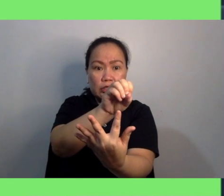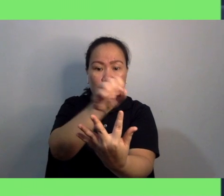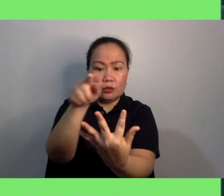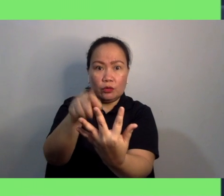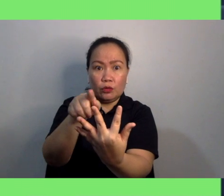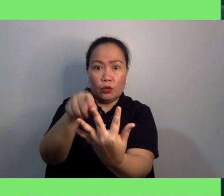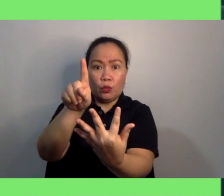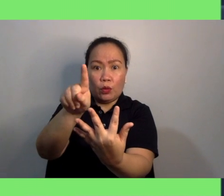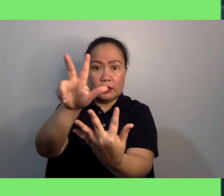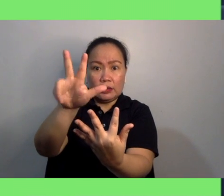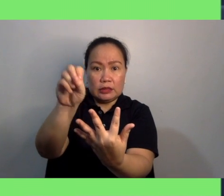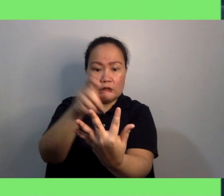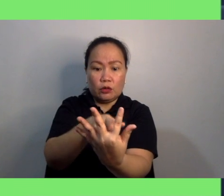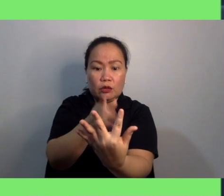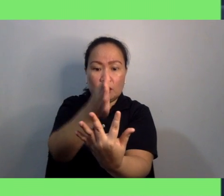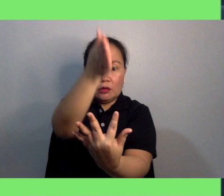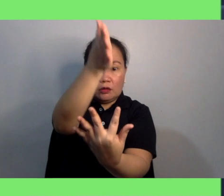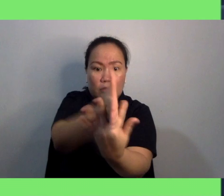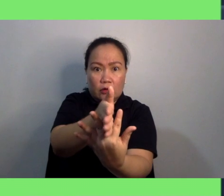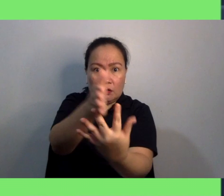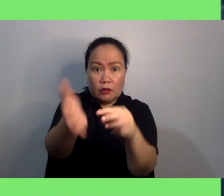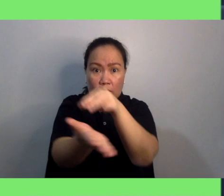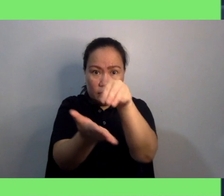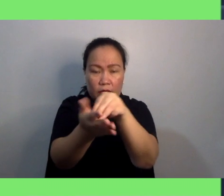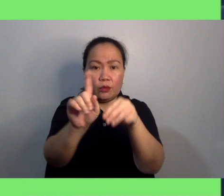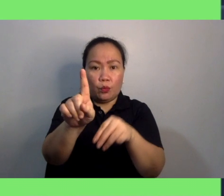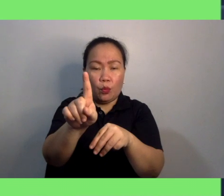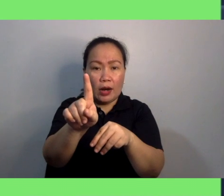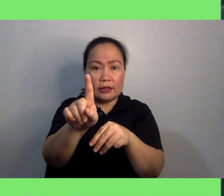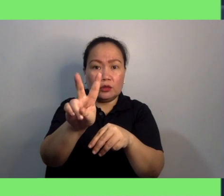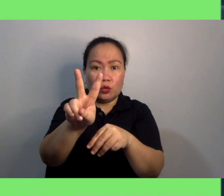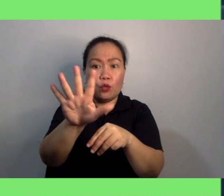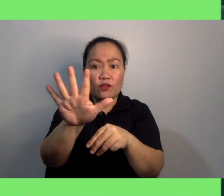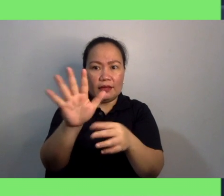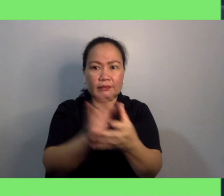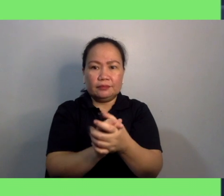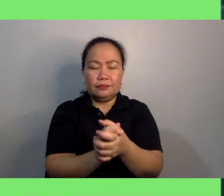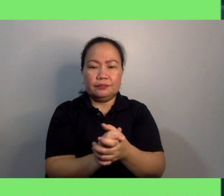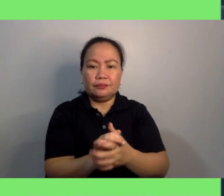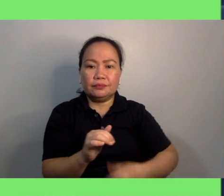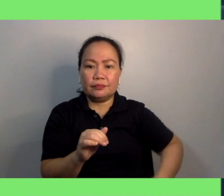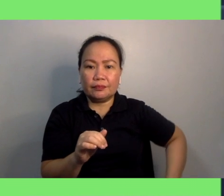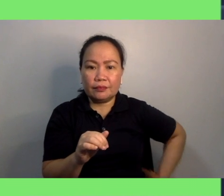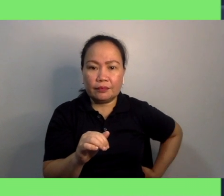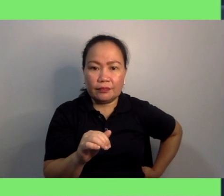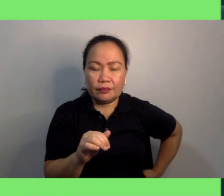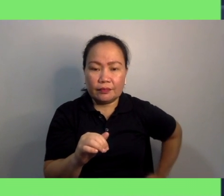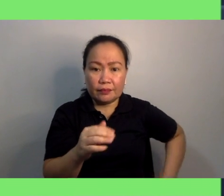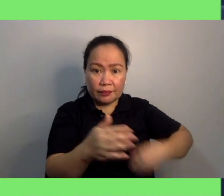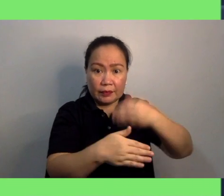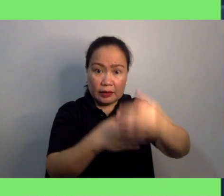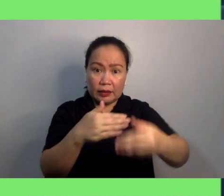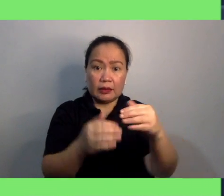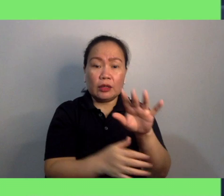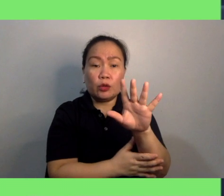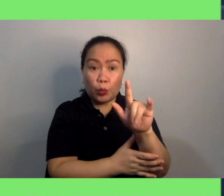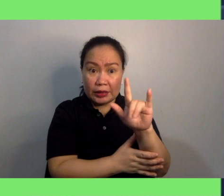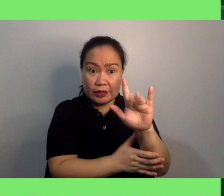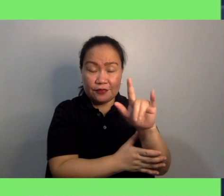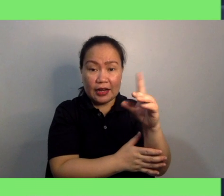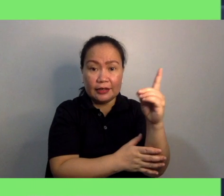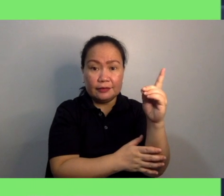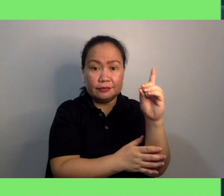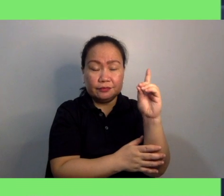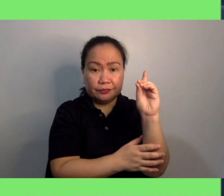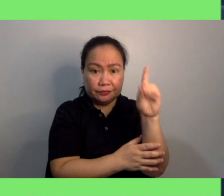siya ngayon dito. Okay. Next. So, we have 25 degrees. So, ganun ulit. Align natin